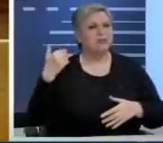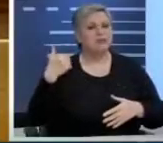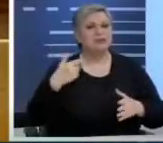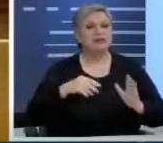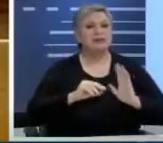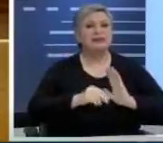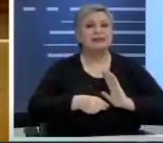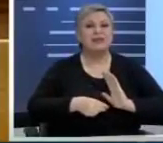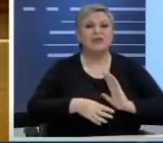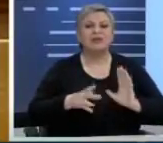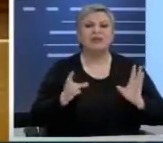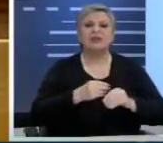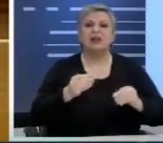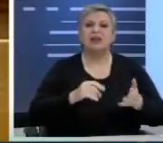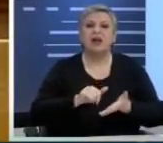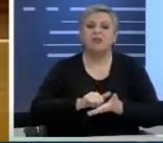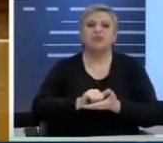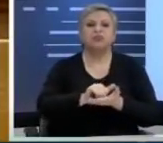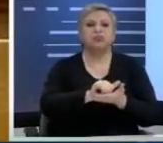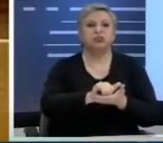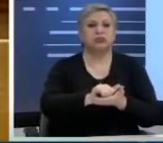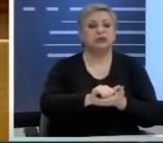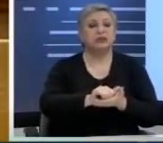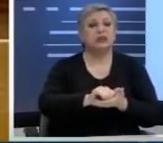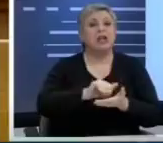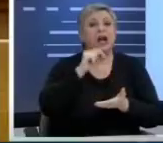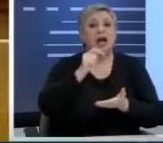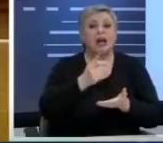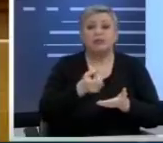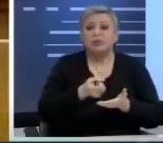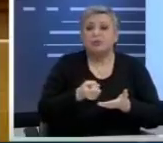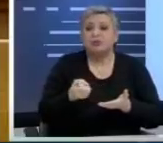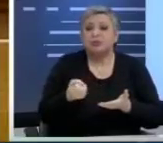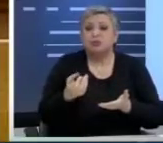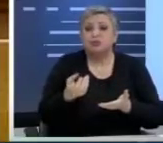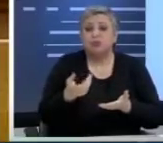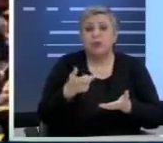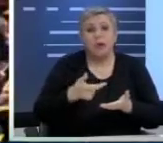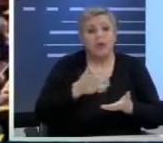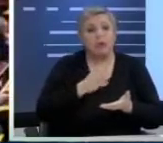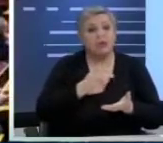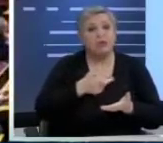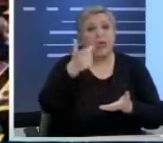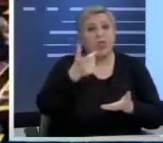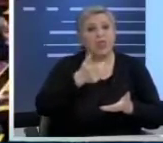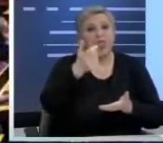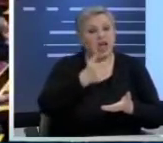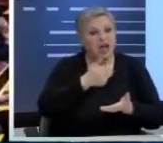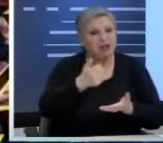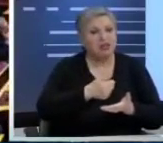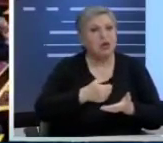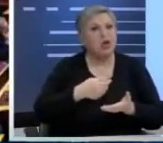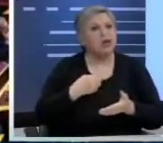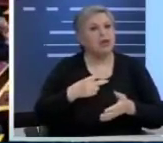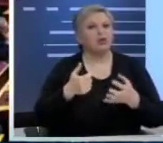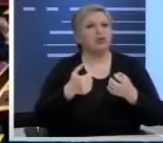για το αεροδρόμιο δανείσανε 660 εκατομμύρια. Όταν υπάρχουν καλές ιδέες, γιατί